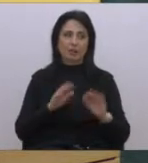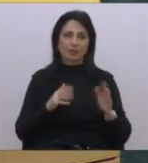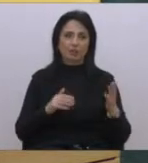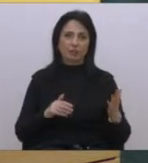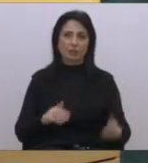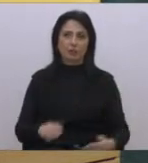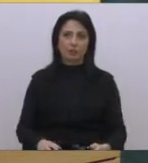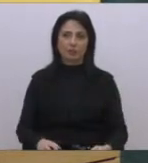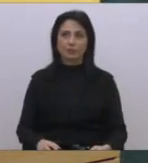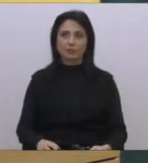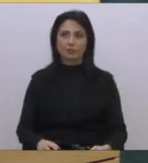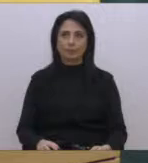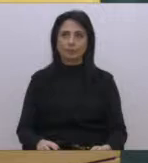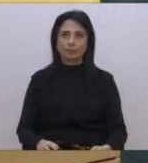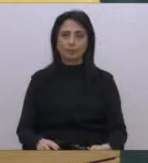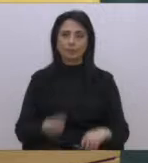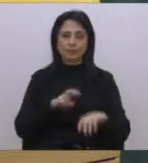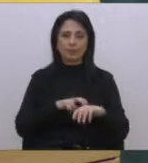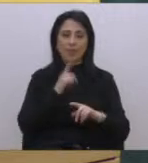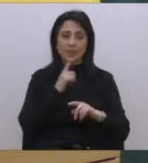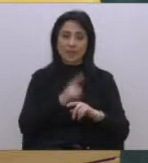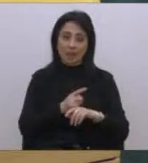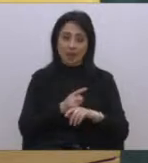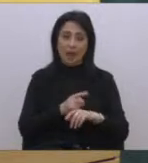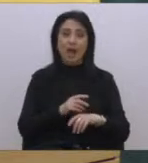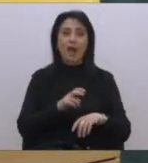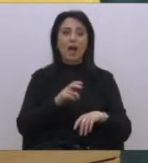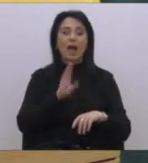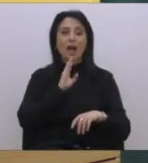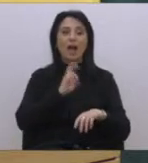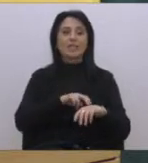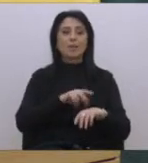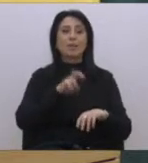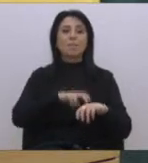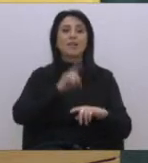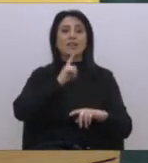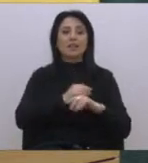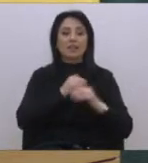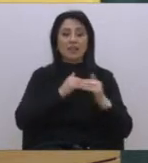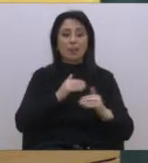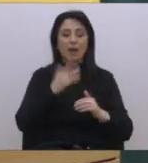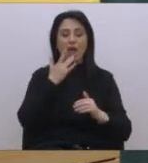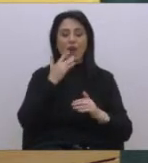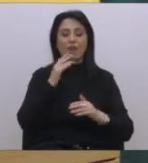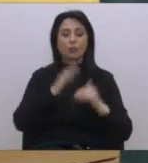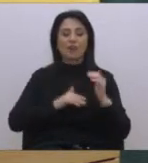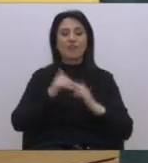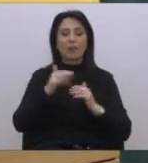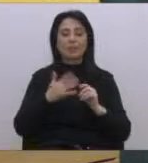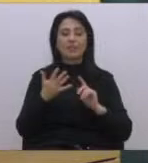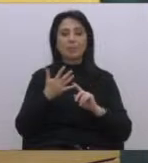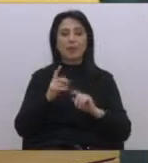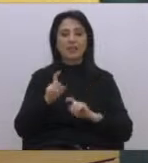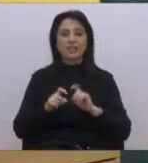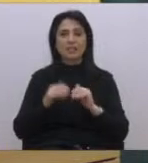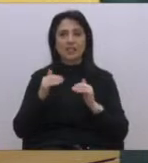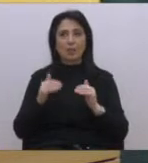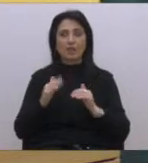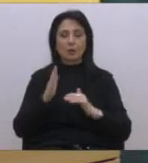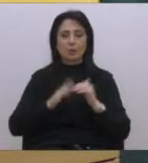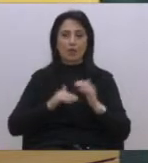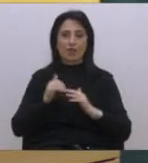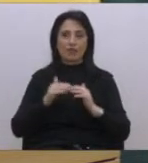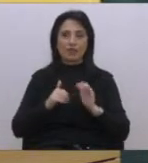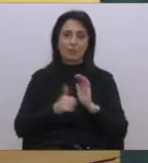შემთხვევაში. Ექთინის და მიანი ექთინის განათლება განხორციელდება ეროვნული კვალიფიკაციების ჩარჩოს მეხუთე საფეხურზე, პროფესიული